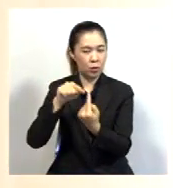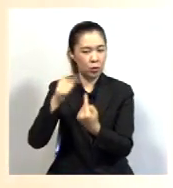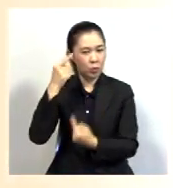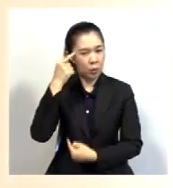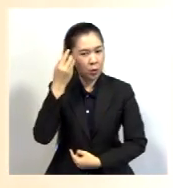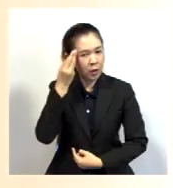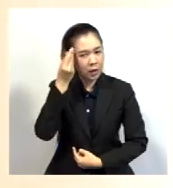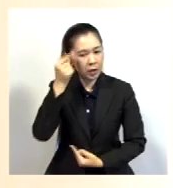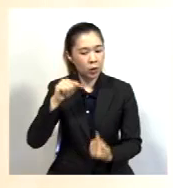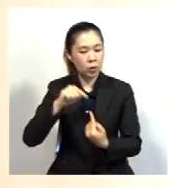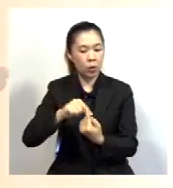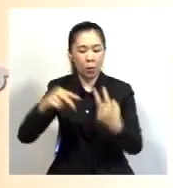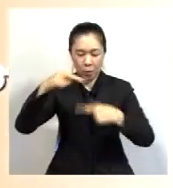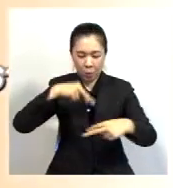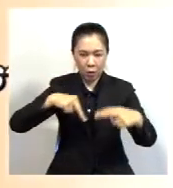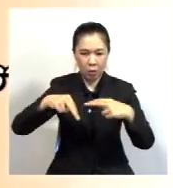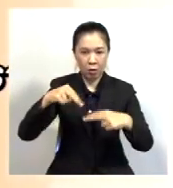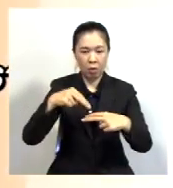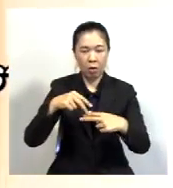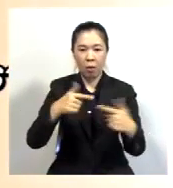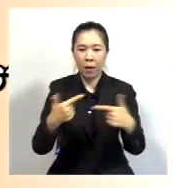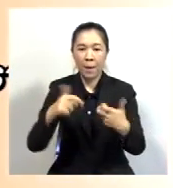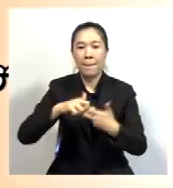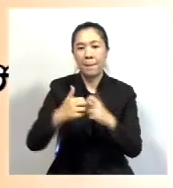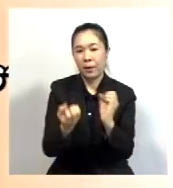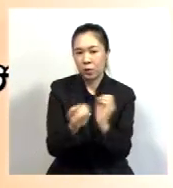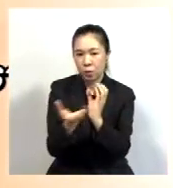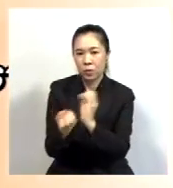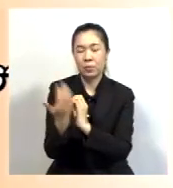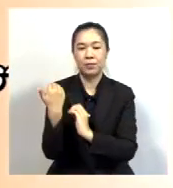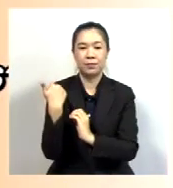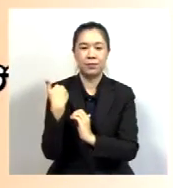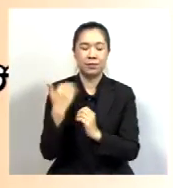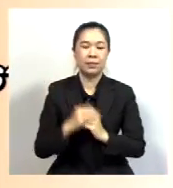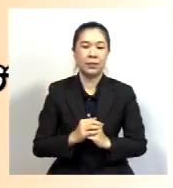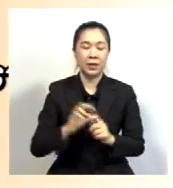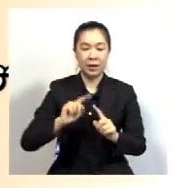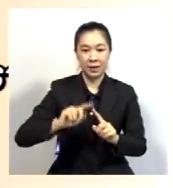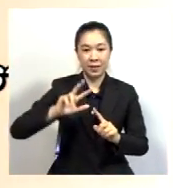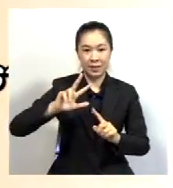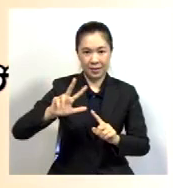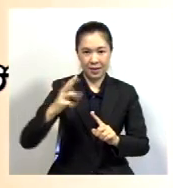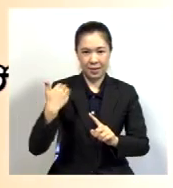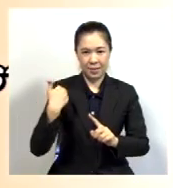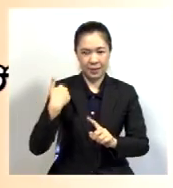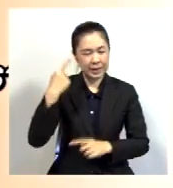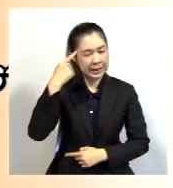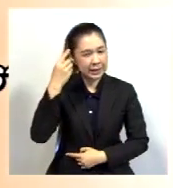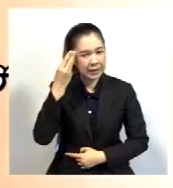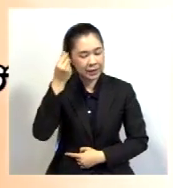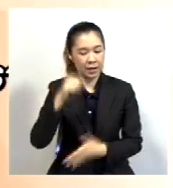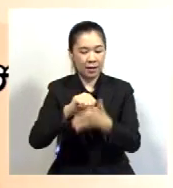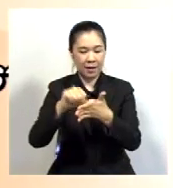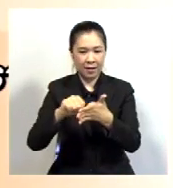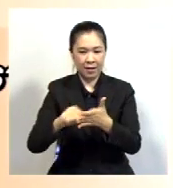ล้างการปกครองประกอบกับพฤติกรรมของพรรคและแกนนำพรรคส่วนคำร้องที่3ครับคือพรรคมีแนวคิดแก้รัฐธร